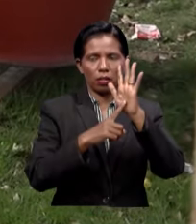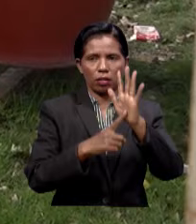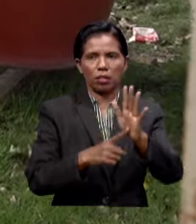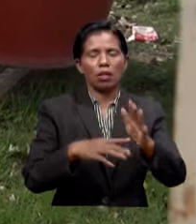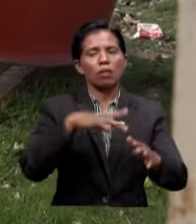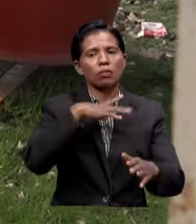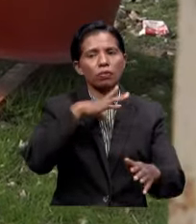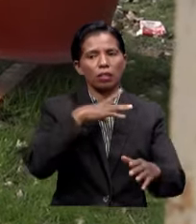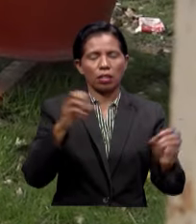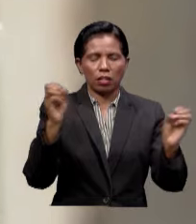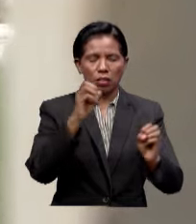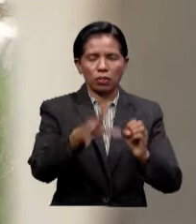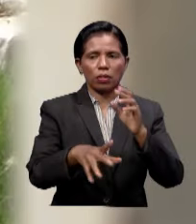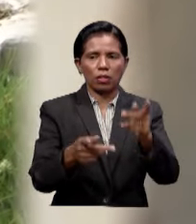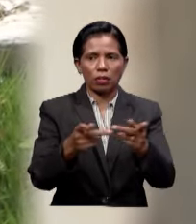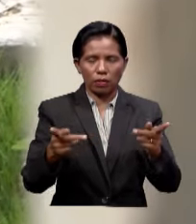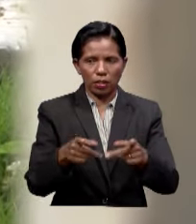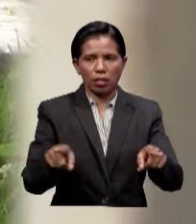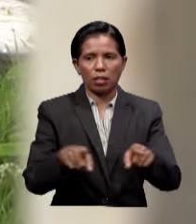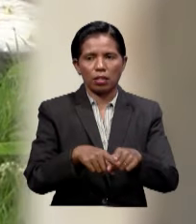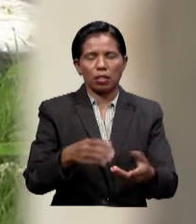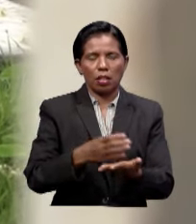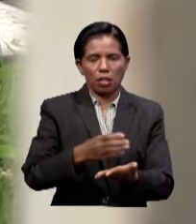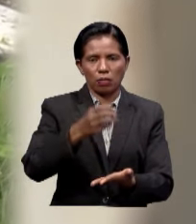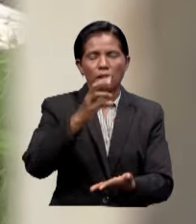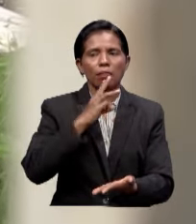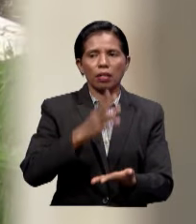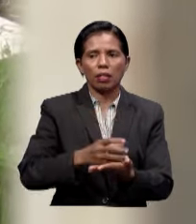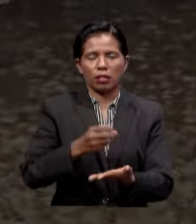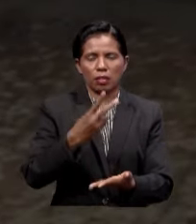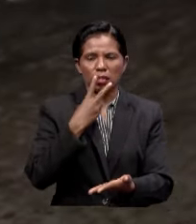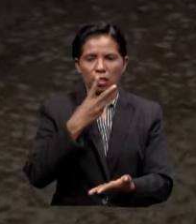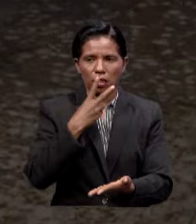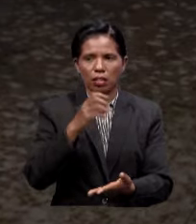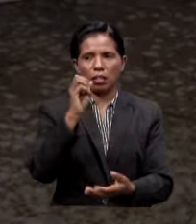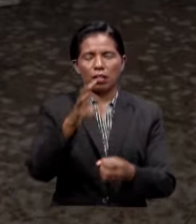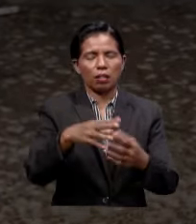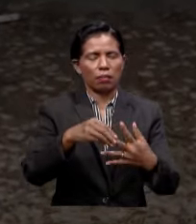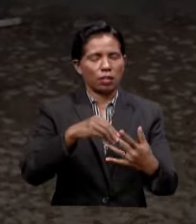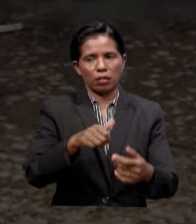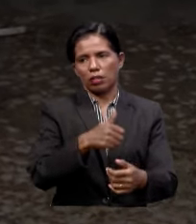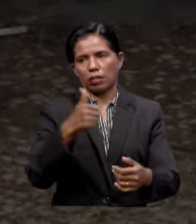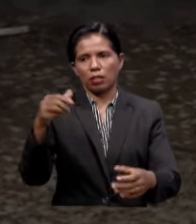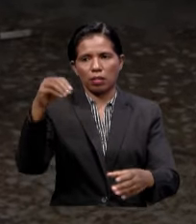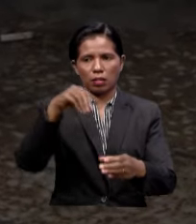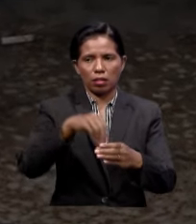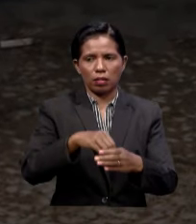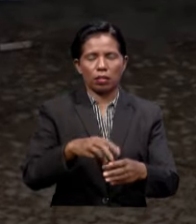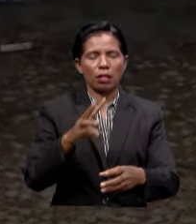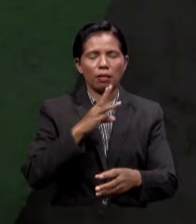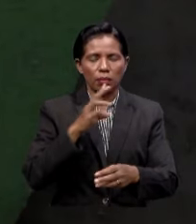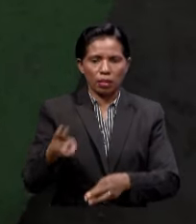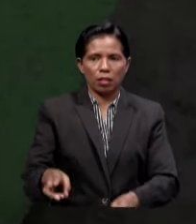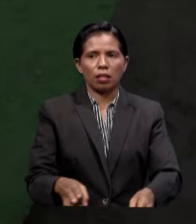lisu nebe la soy iha fatin makanesan aqua mamuk, cigarro rohan, plástico no selutan, inclui mos be dalam ba